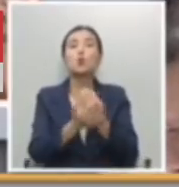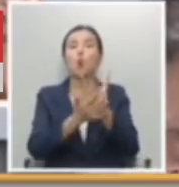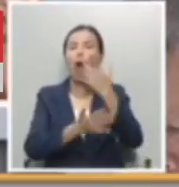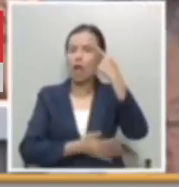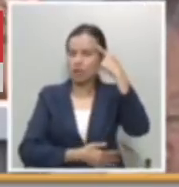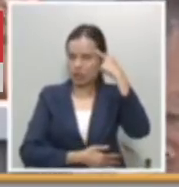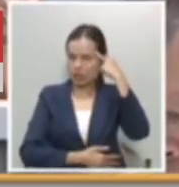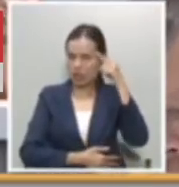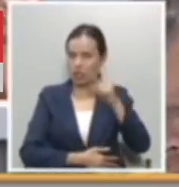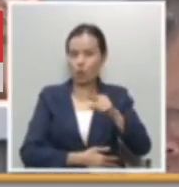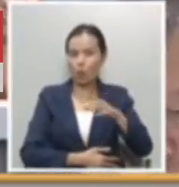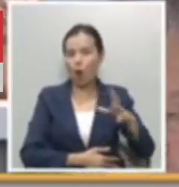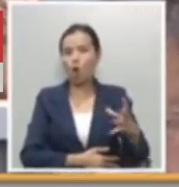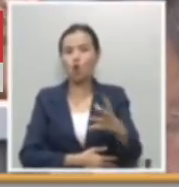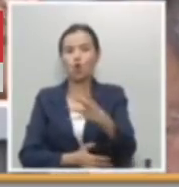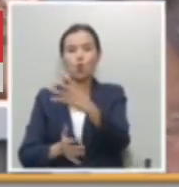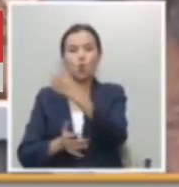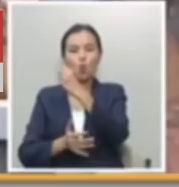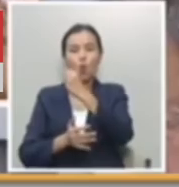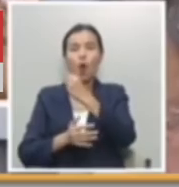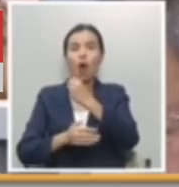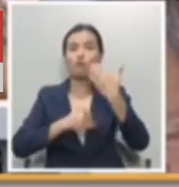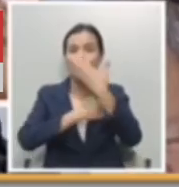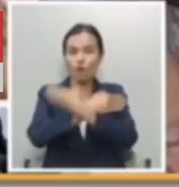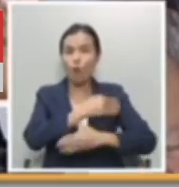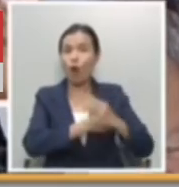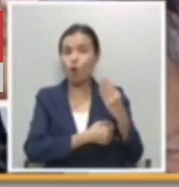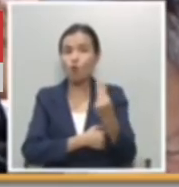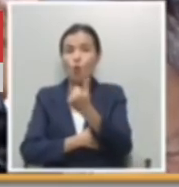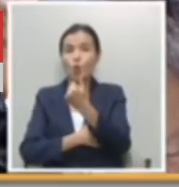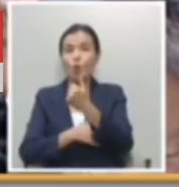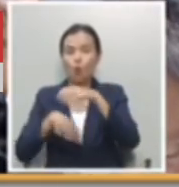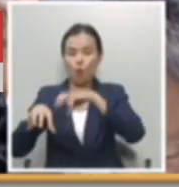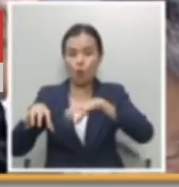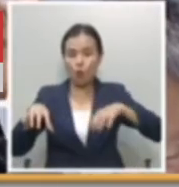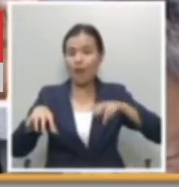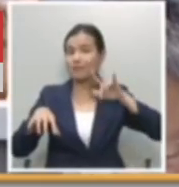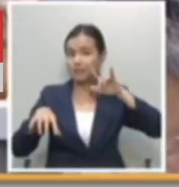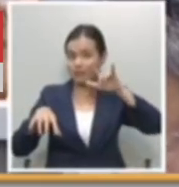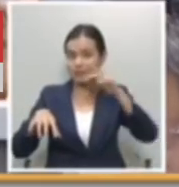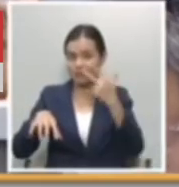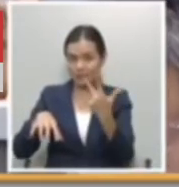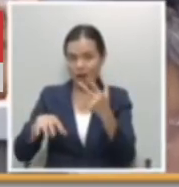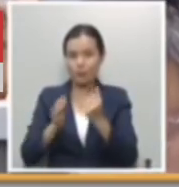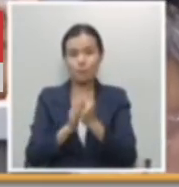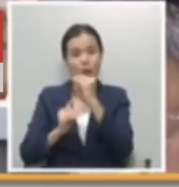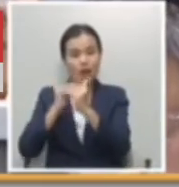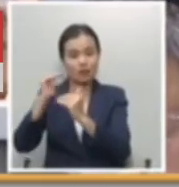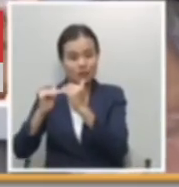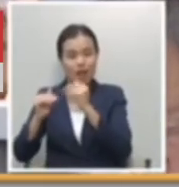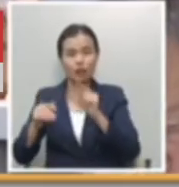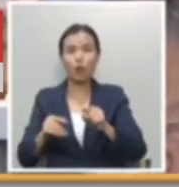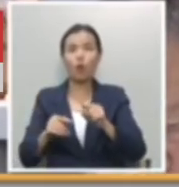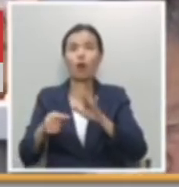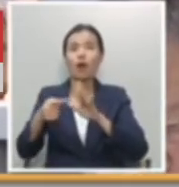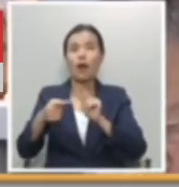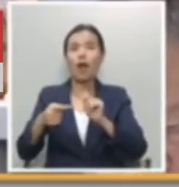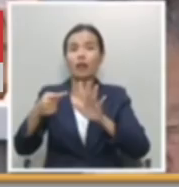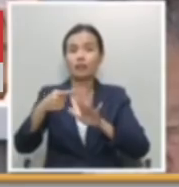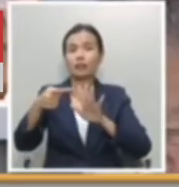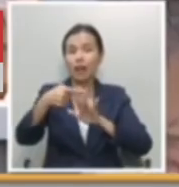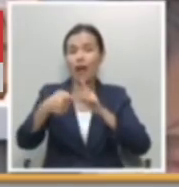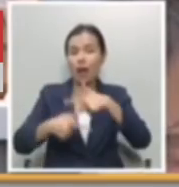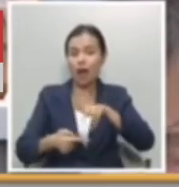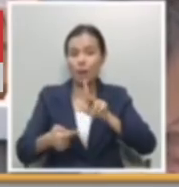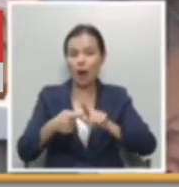ว่าจะกินรวบทั้งรถไฟความเร็วสูงเชื่อมสาสารบินพัฒนาที่ดินอู่ตะเภาไปซื้อที่ดินไว้เต็มเลยจะ